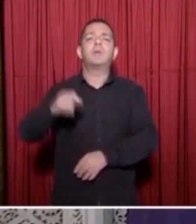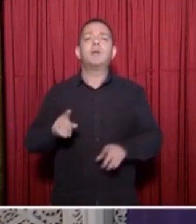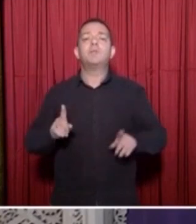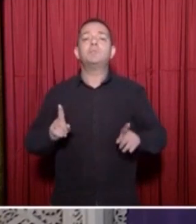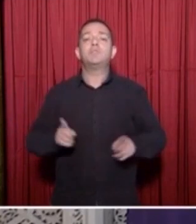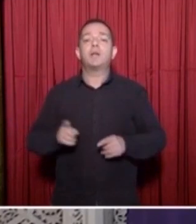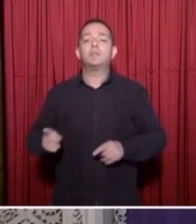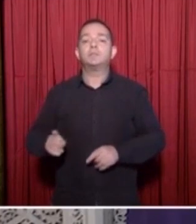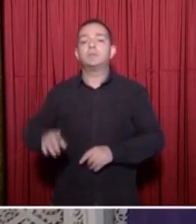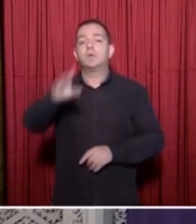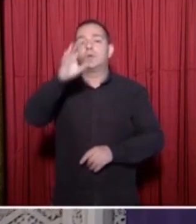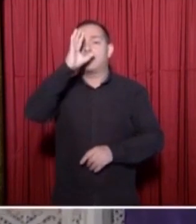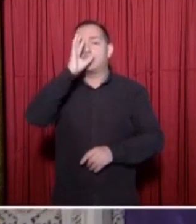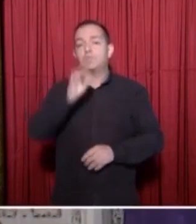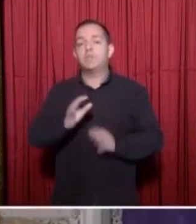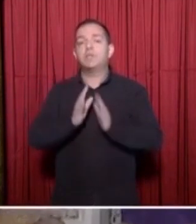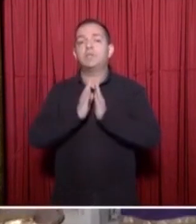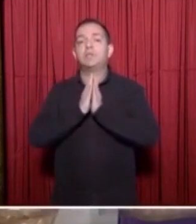αιώνων.